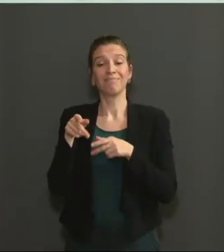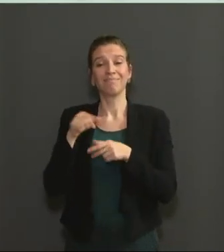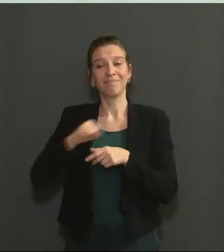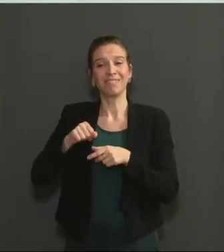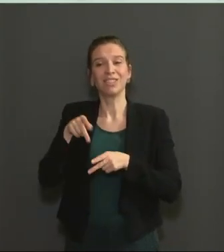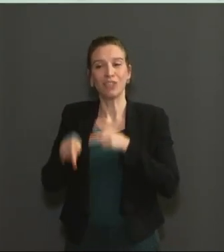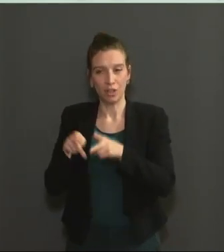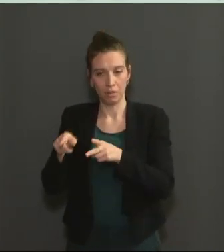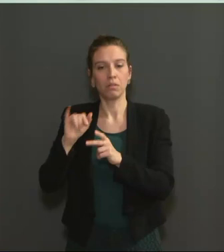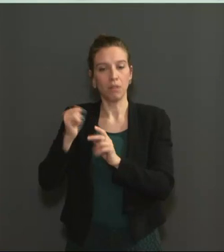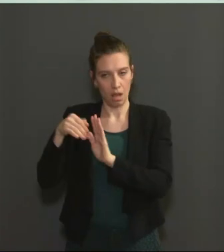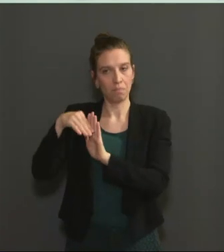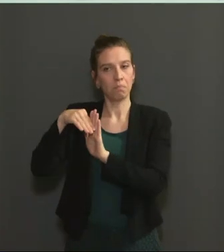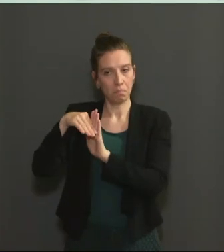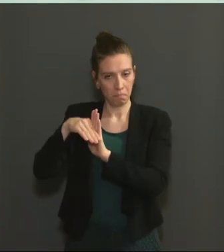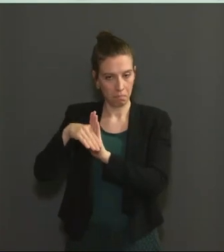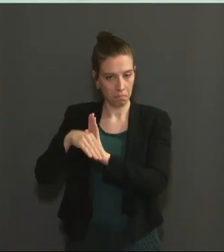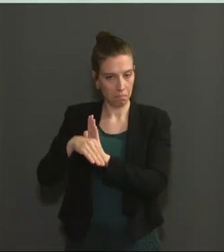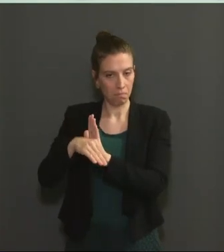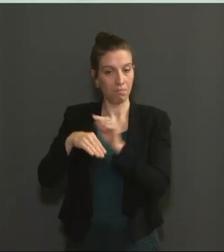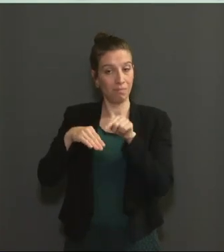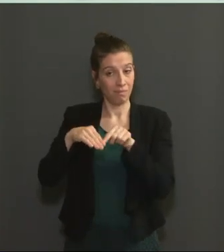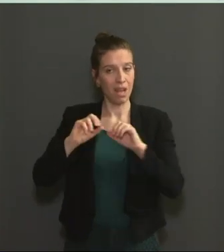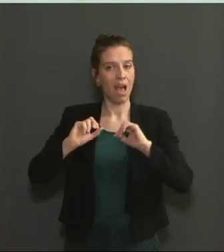steeds met 18% op